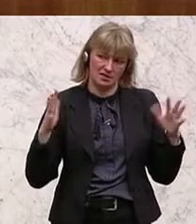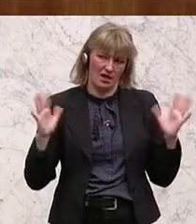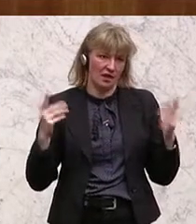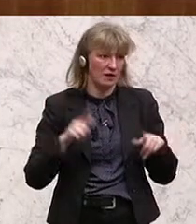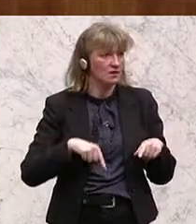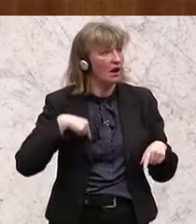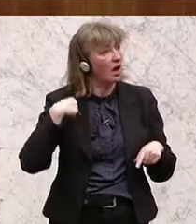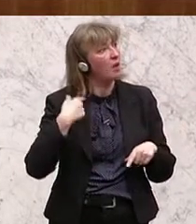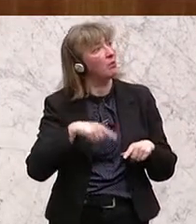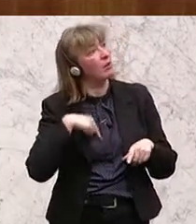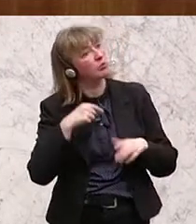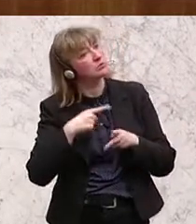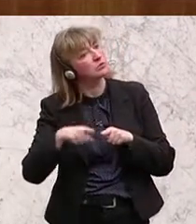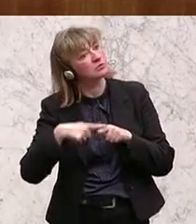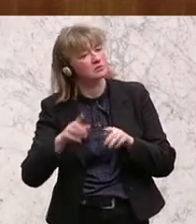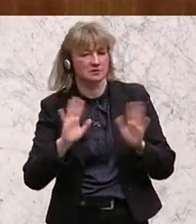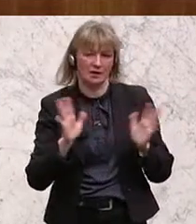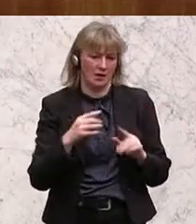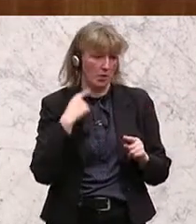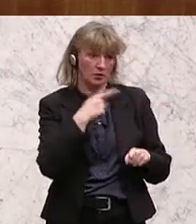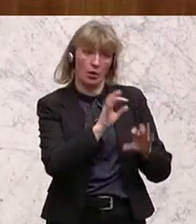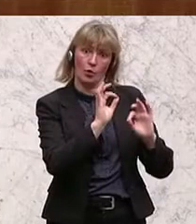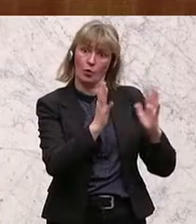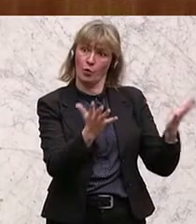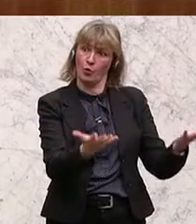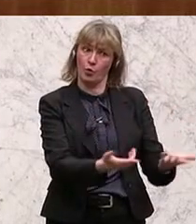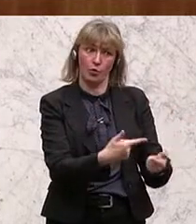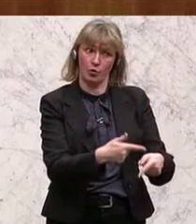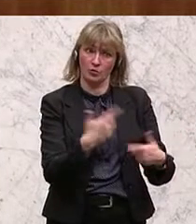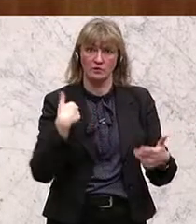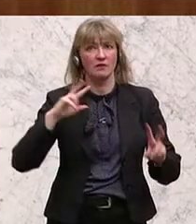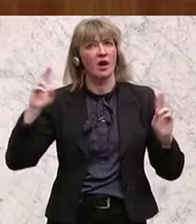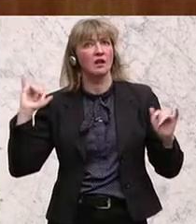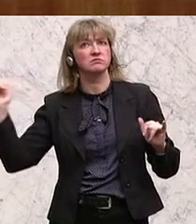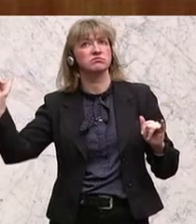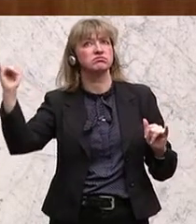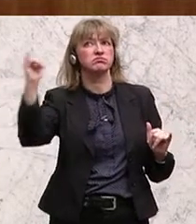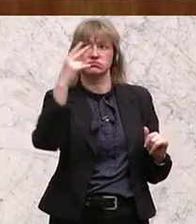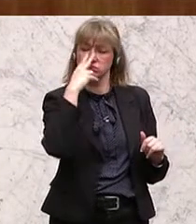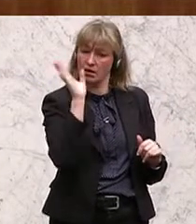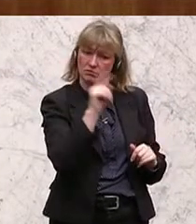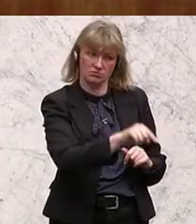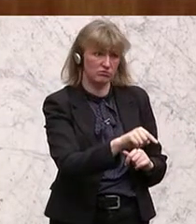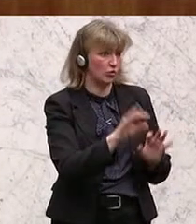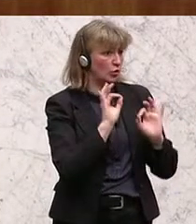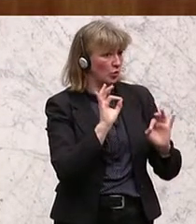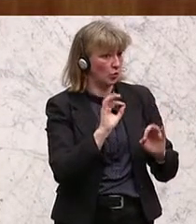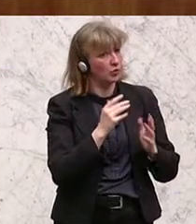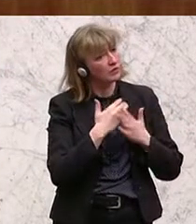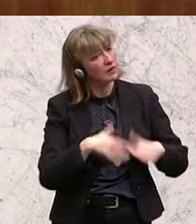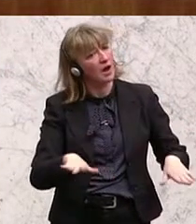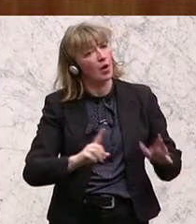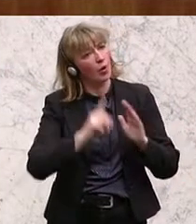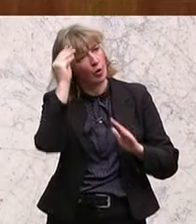lang abzuzahlen haben. Das ist ein hohes Gut, ich komme viel herum auf der Welt, das ist ein hohes Gut, der freie Hochschulzugang,